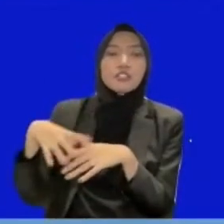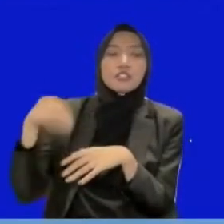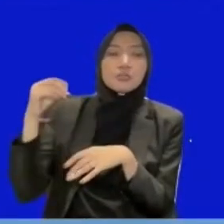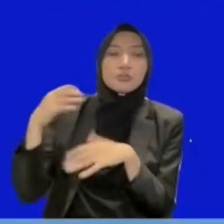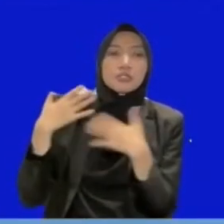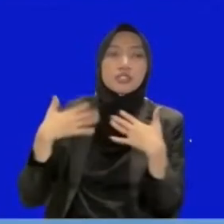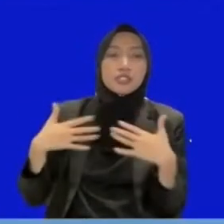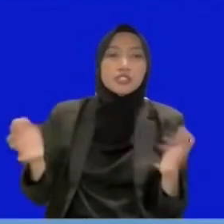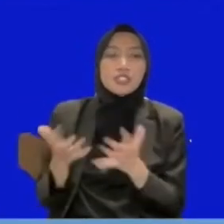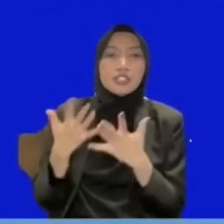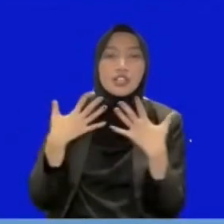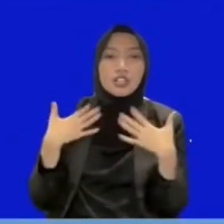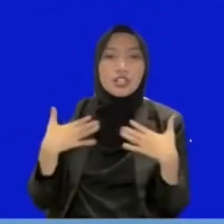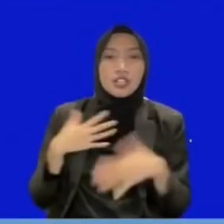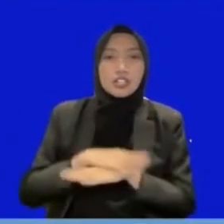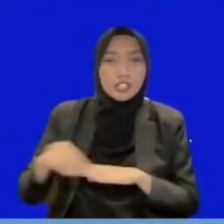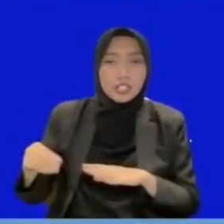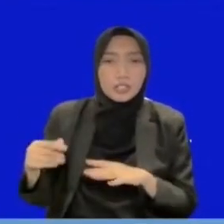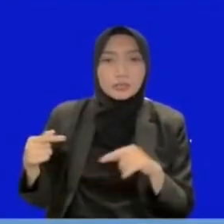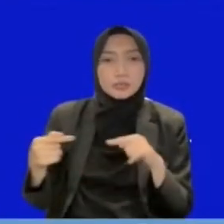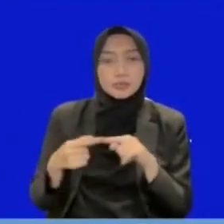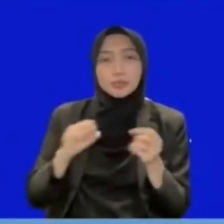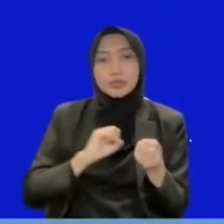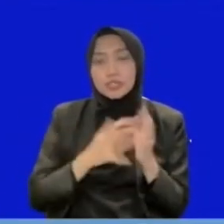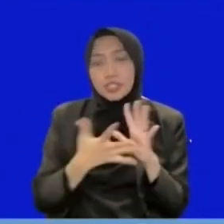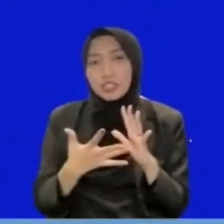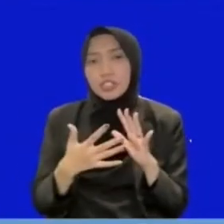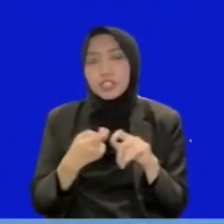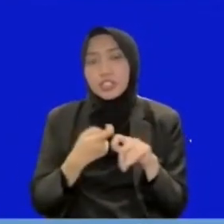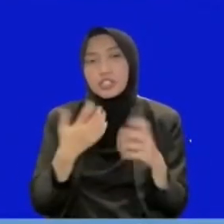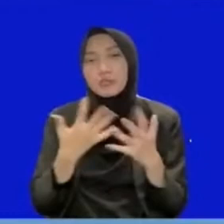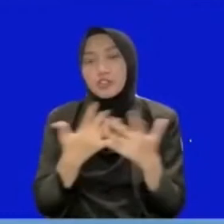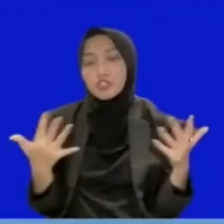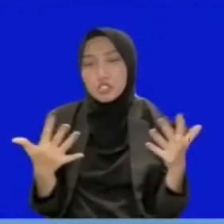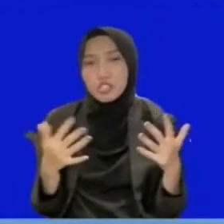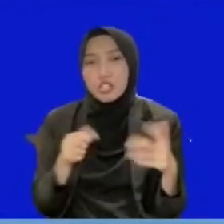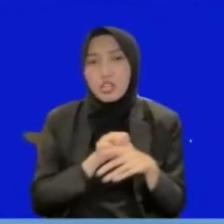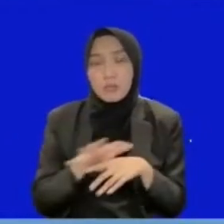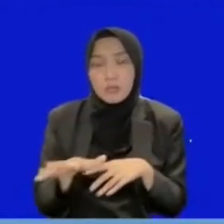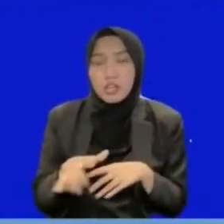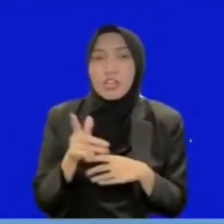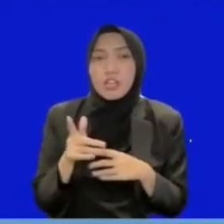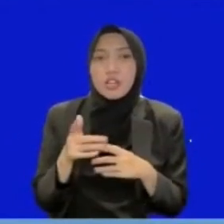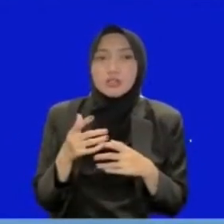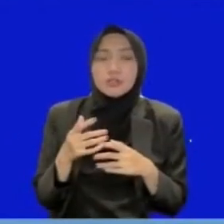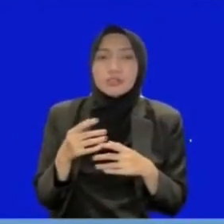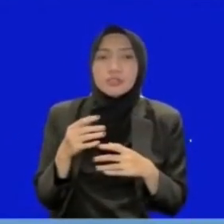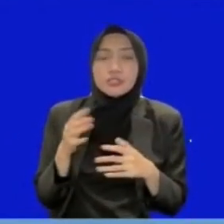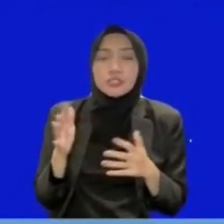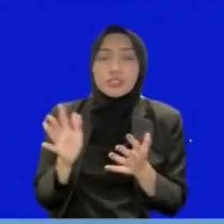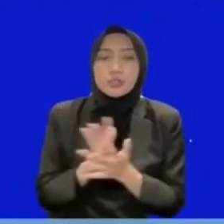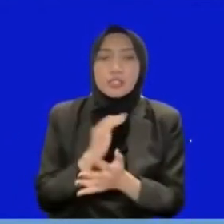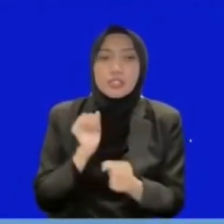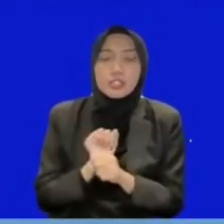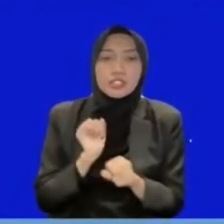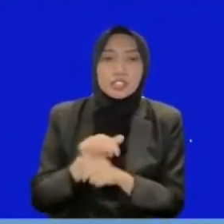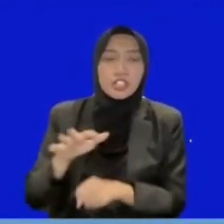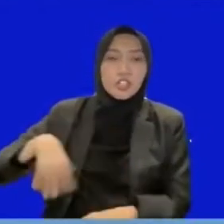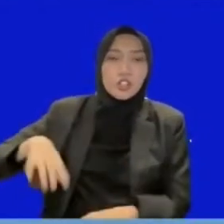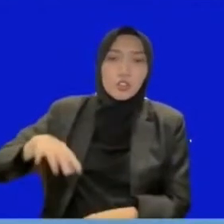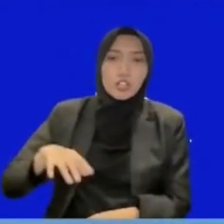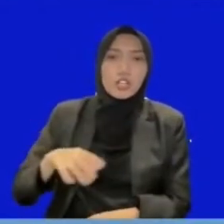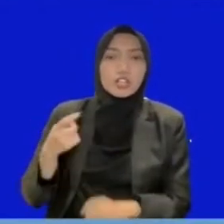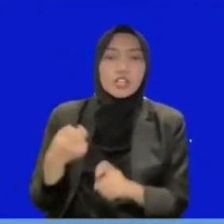Kemudian mengatasi resiko yang terkait dengan alam dan bencana yang disebabkan oleh manusia, menarik investasi dan menyediakan lapangan kerja lokal yang stabil melalui